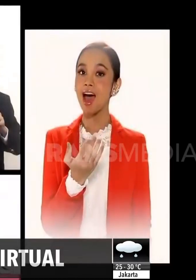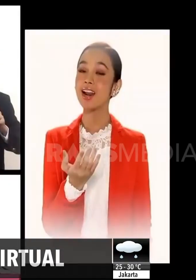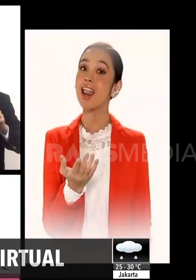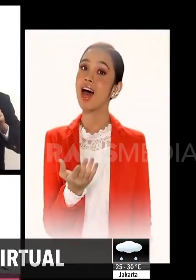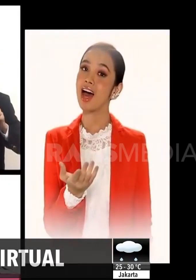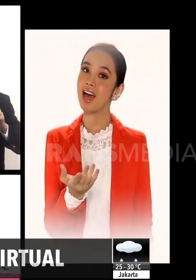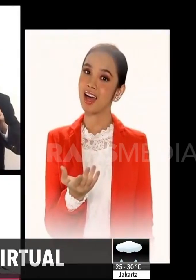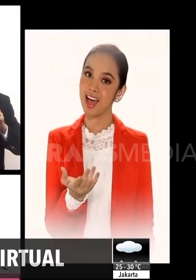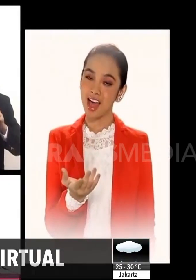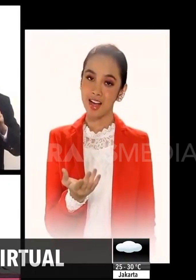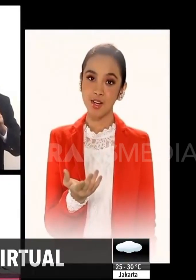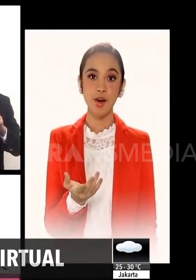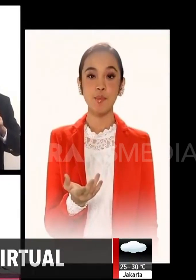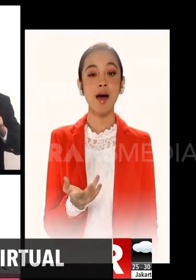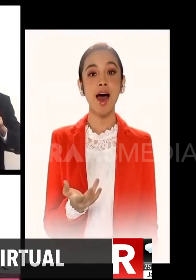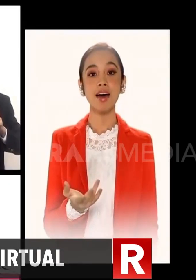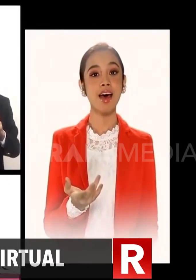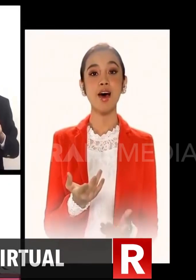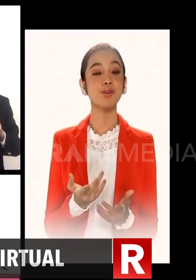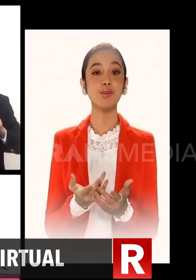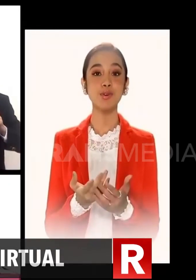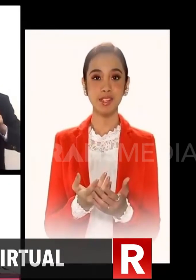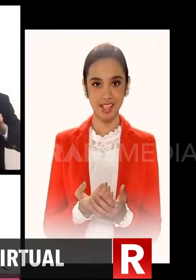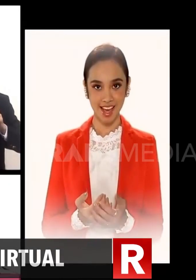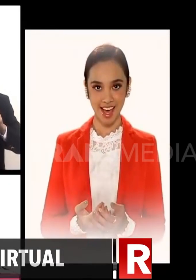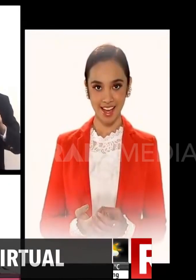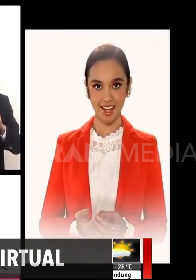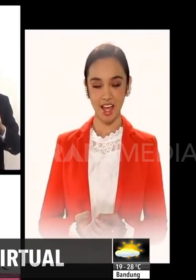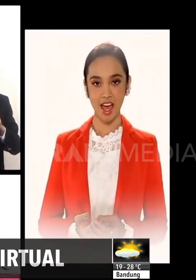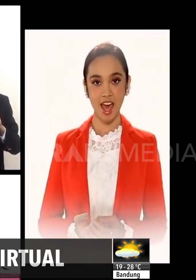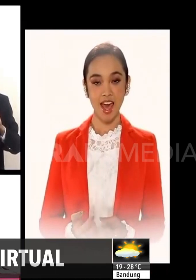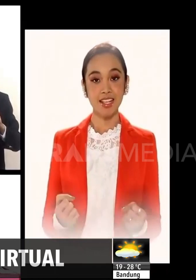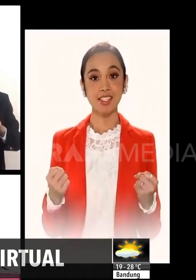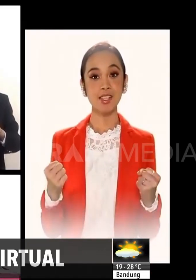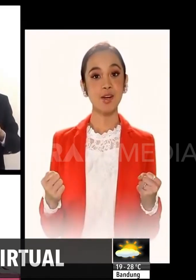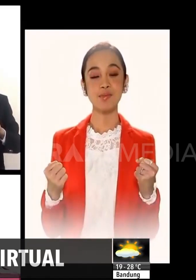Terlebih saat penampilan penyanyi Liodra Ginting membawakan lagu Merah Putih.